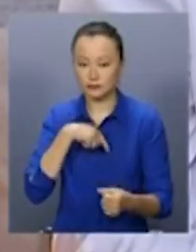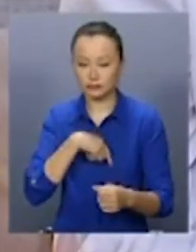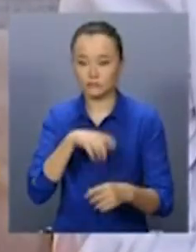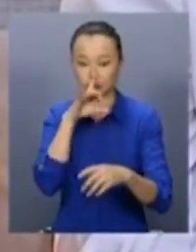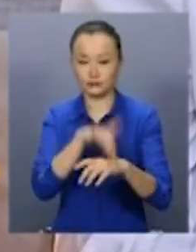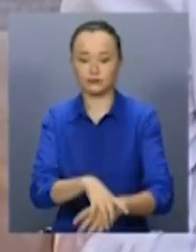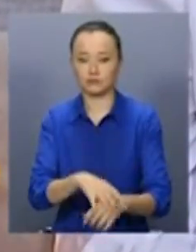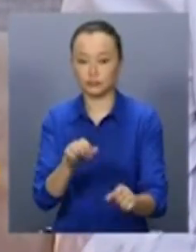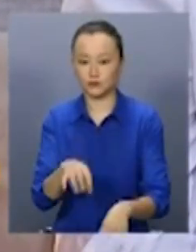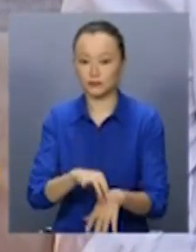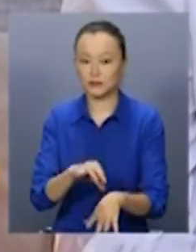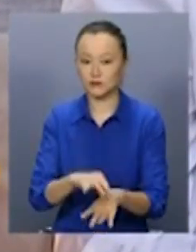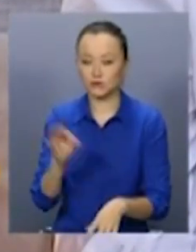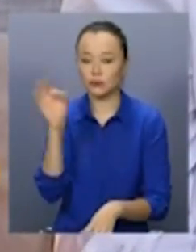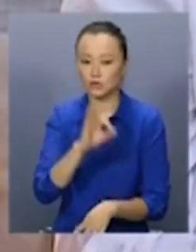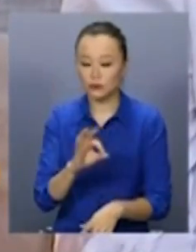алады.